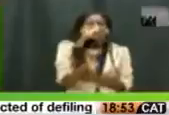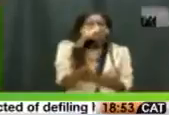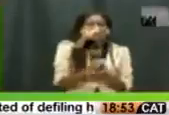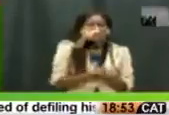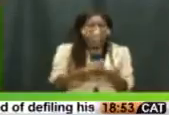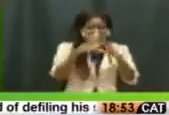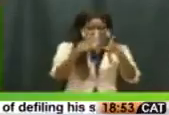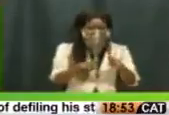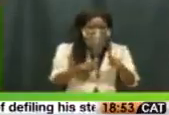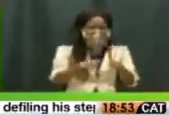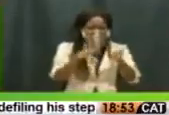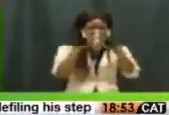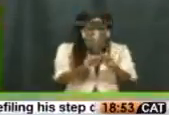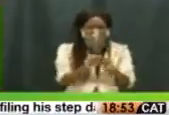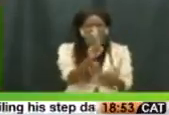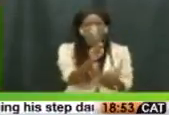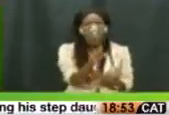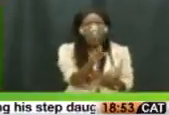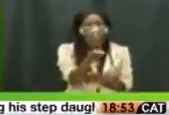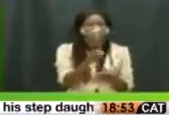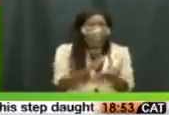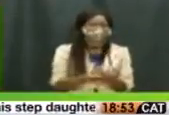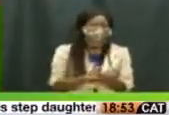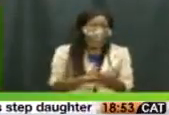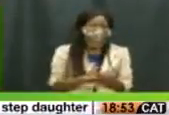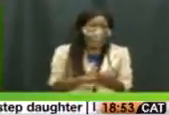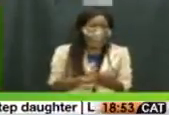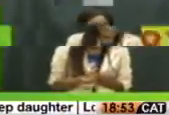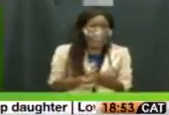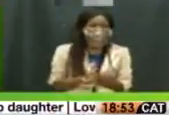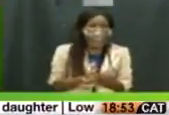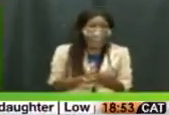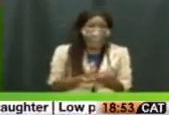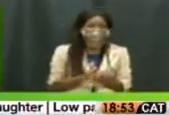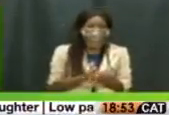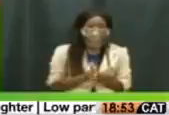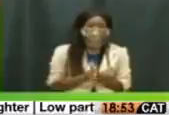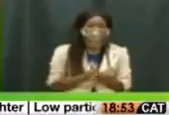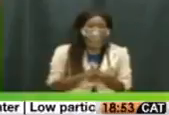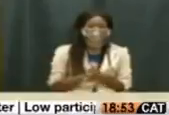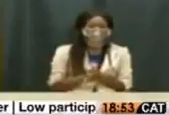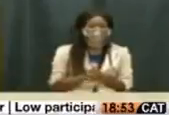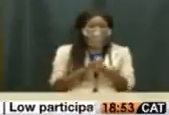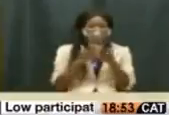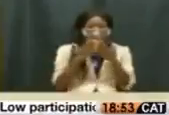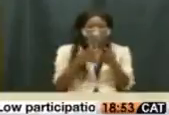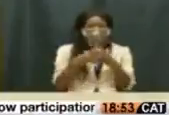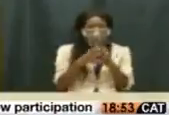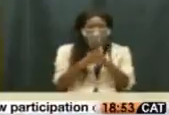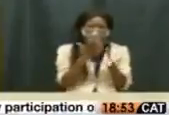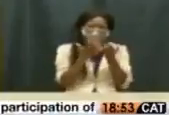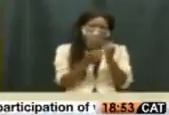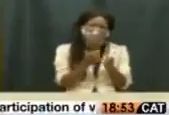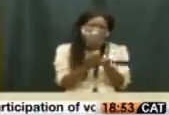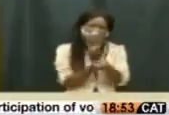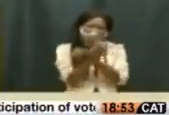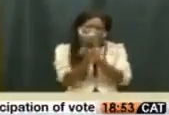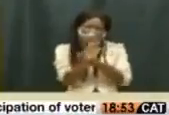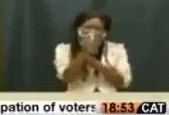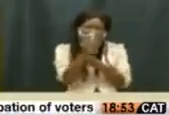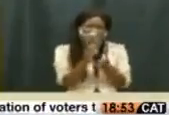ndamene akupezeka ndikati matendawa palipa. Okay, zero mwambiri mwachidule mwina mbutango tifotokozeraso